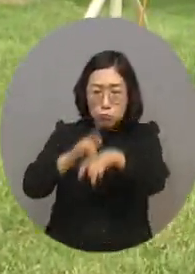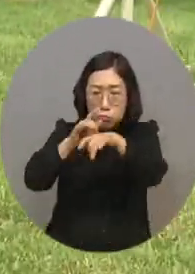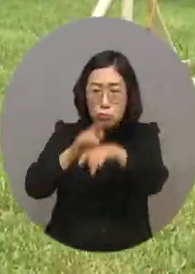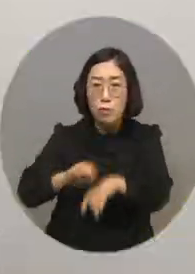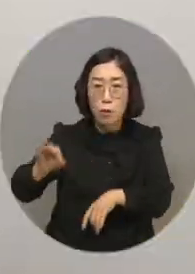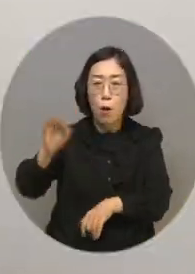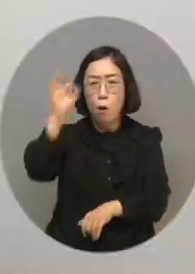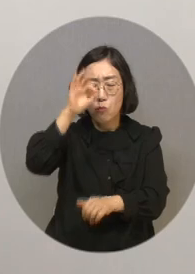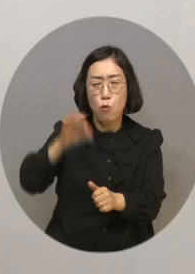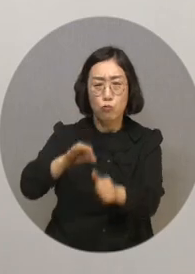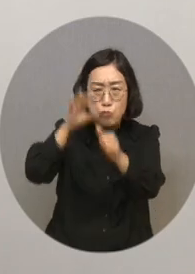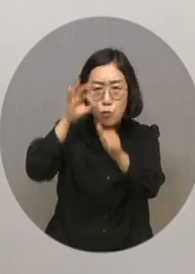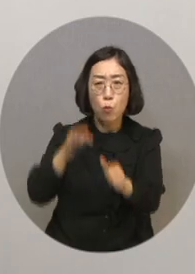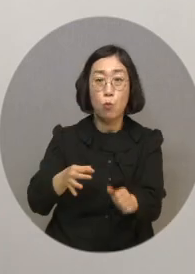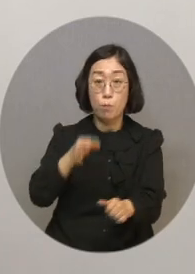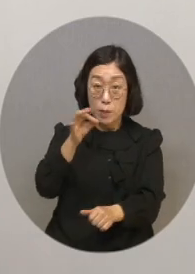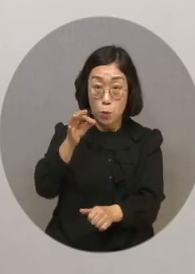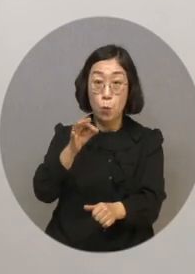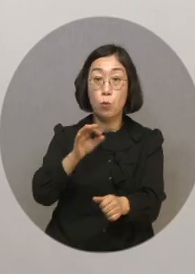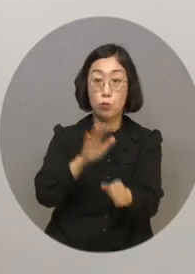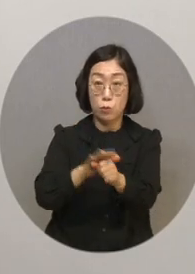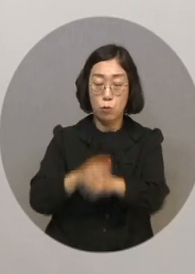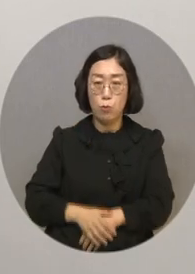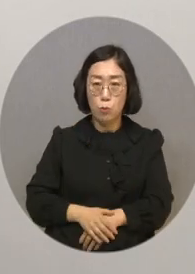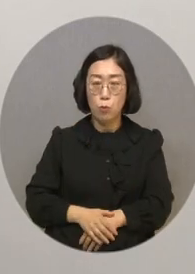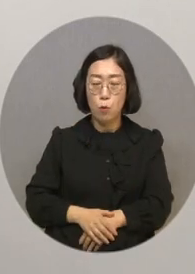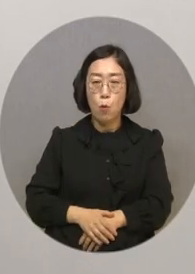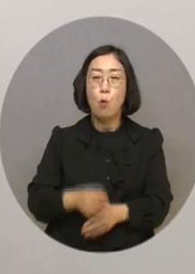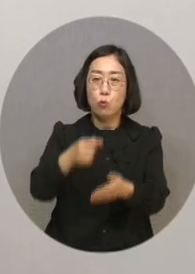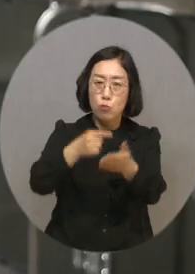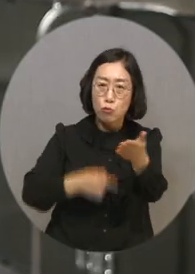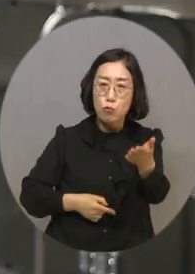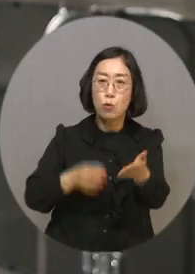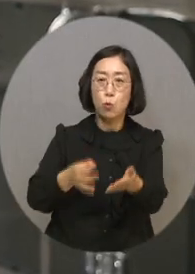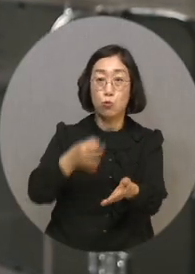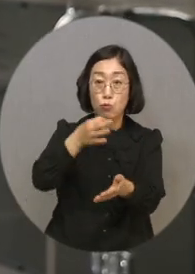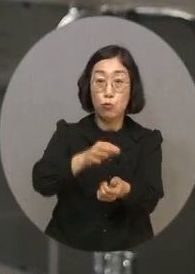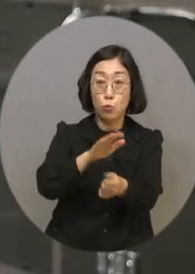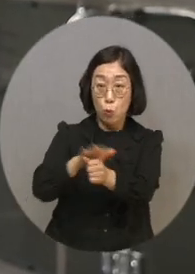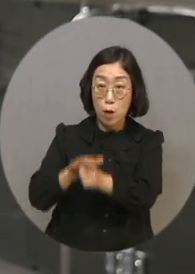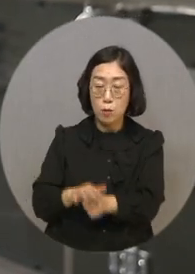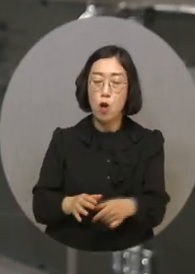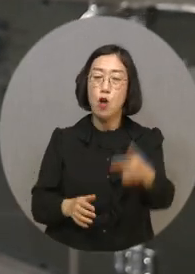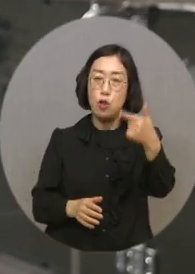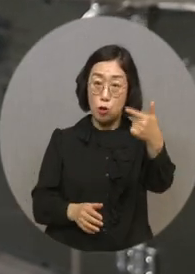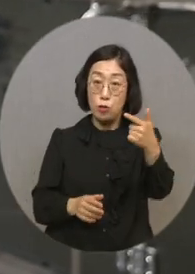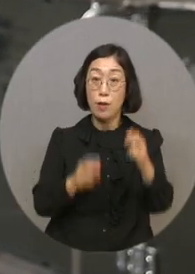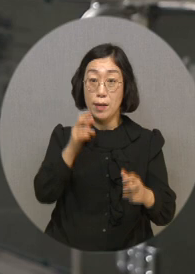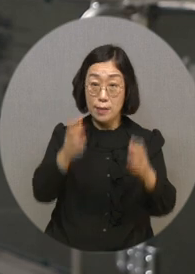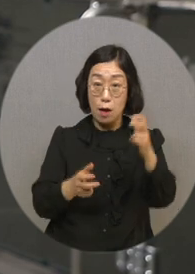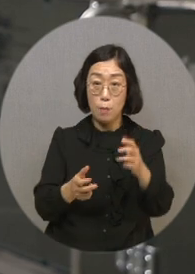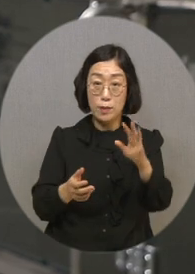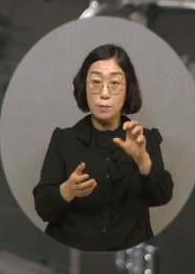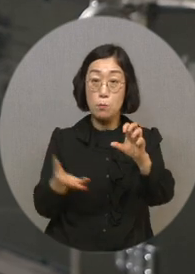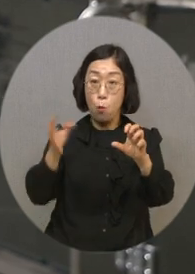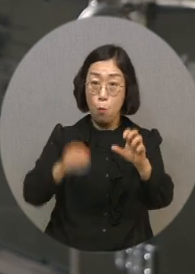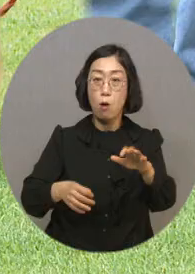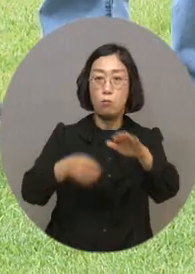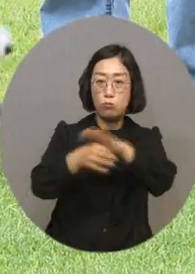보호비 지원, 길고양이 및 마당개 중성화 수술 지원 사업으로 총 6개 사업에도 35억 원을